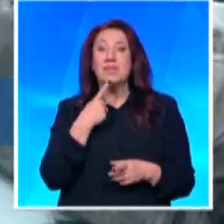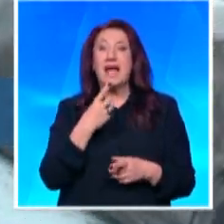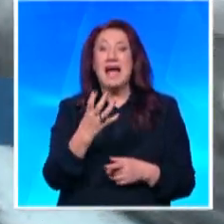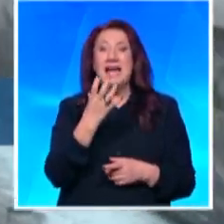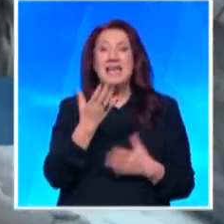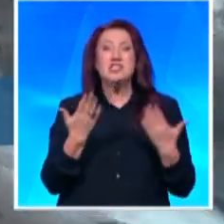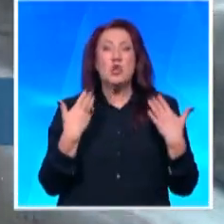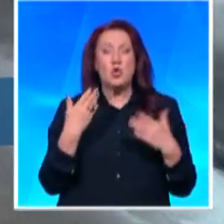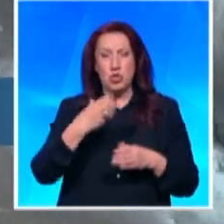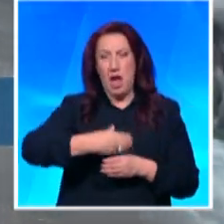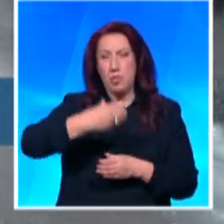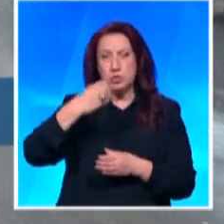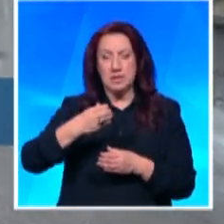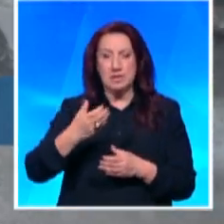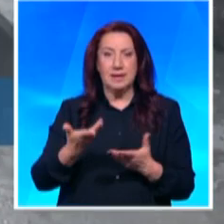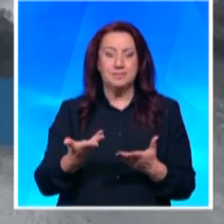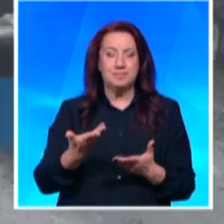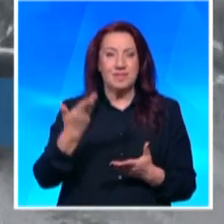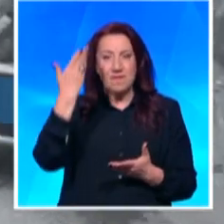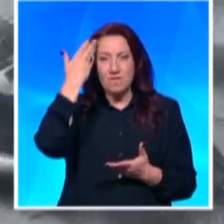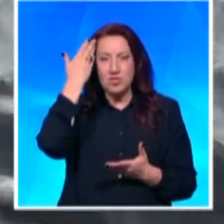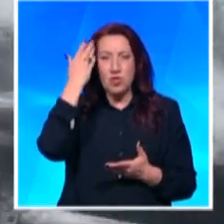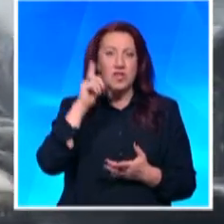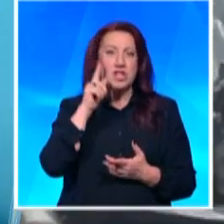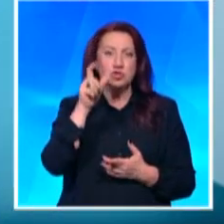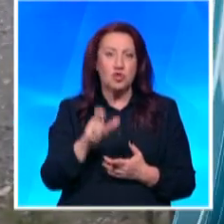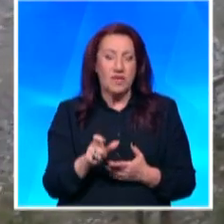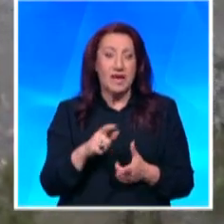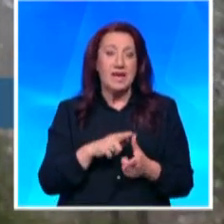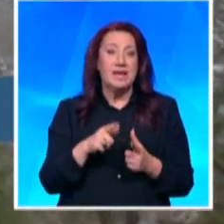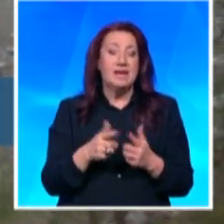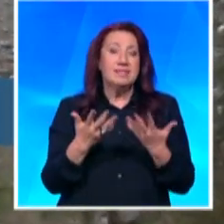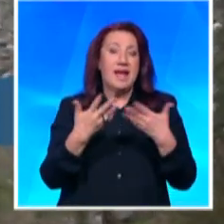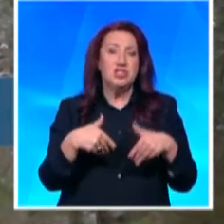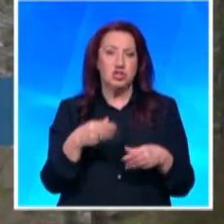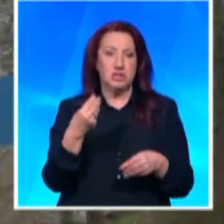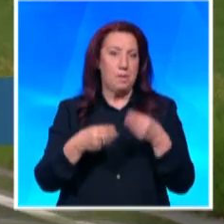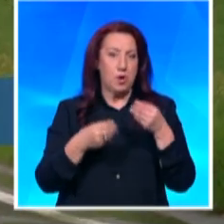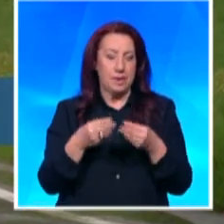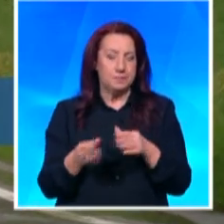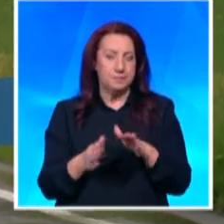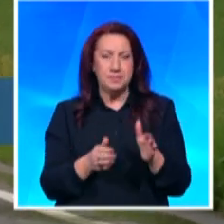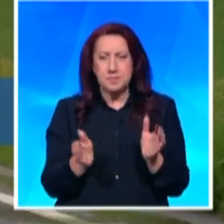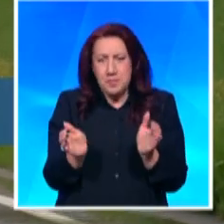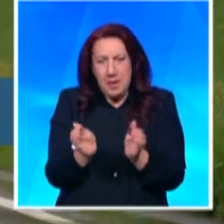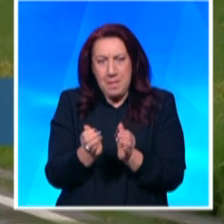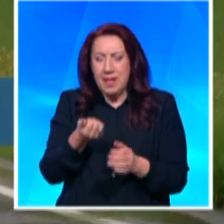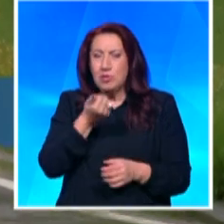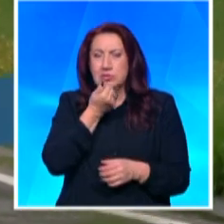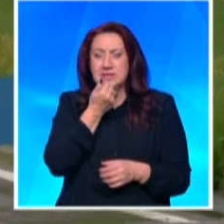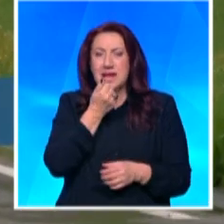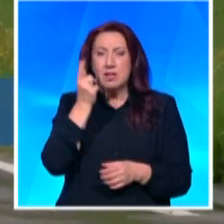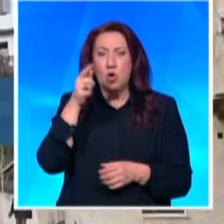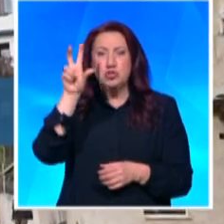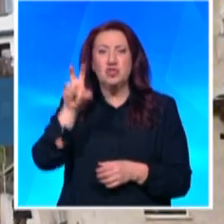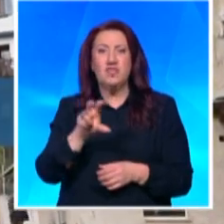поради човешка небрежност или техническа неисправност. Малко село в швейцарските Алпи ще бъде евакуирано